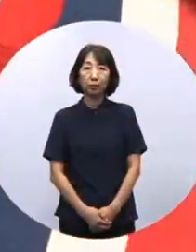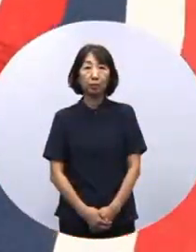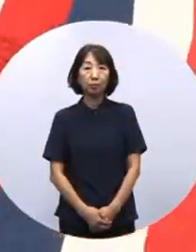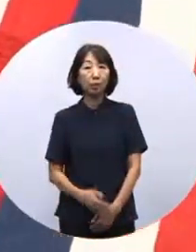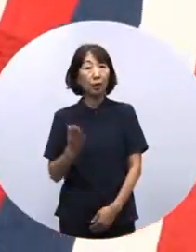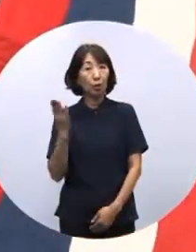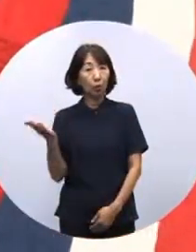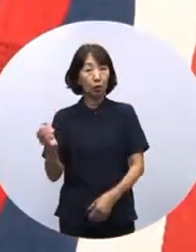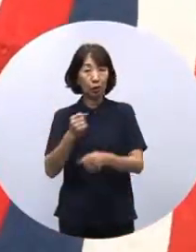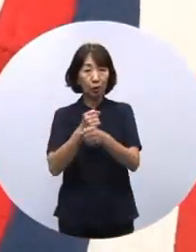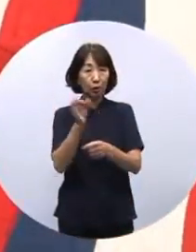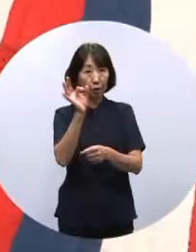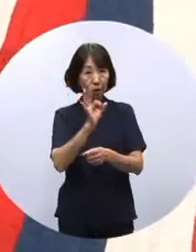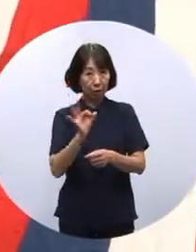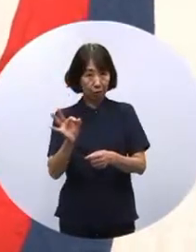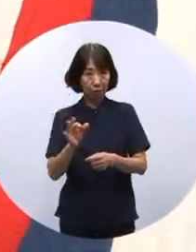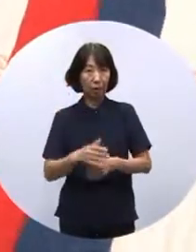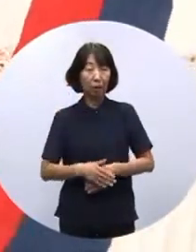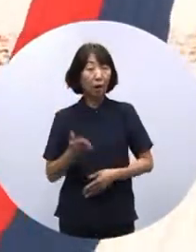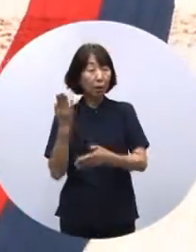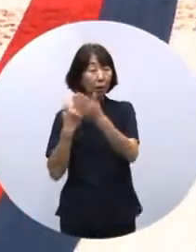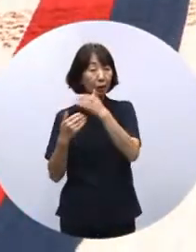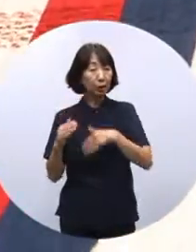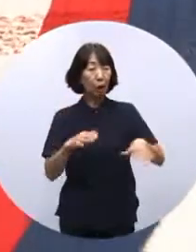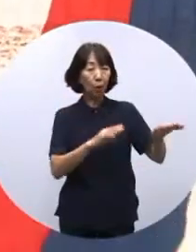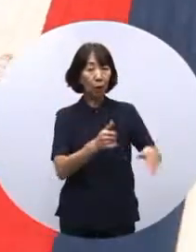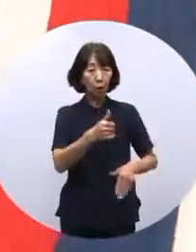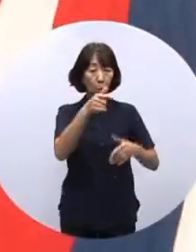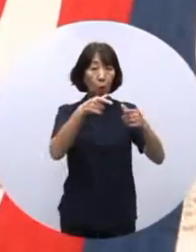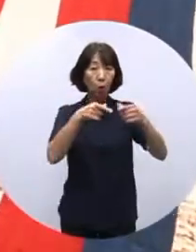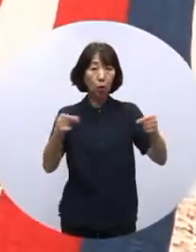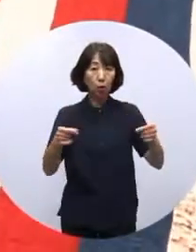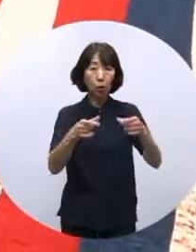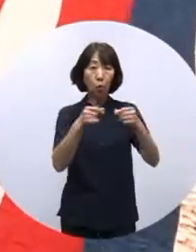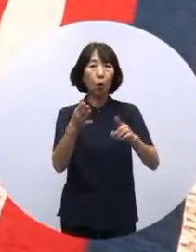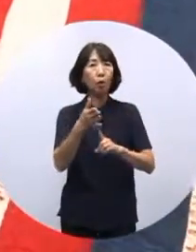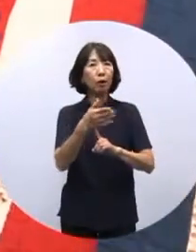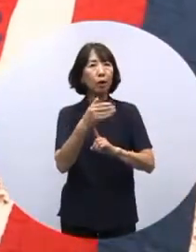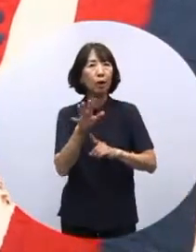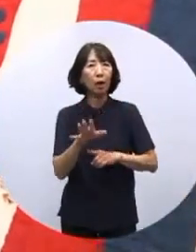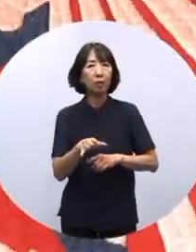またこちらの作品には、かつてのハワイ王国の国旗が施